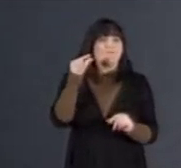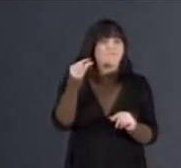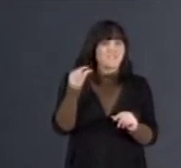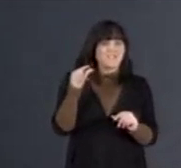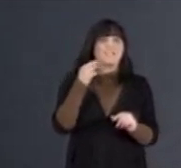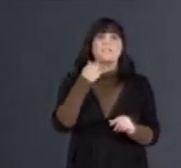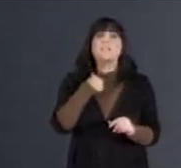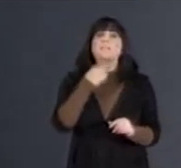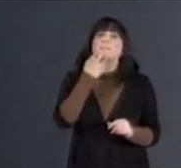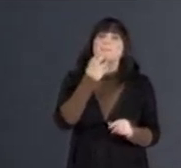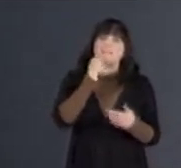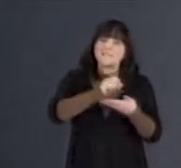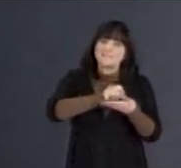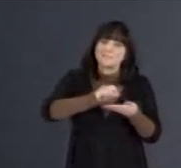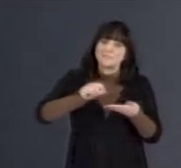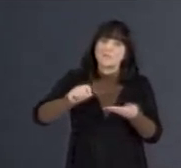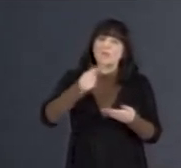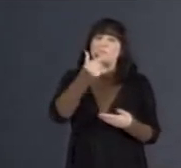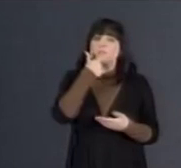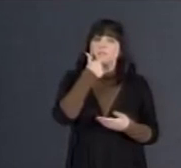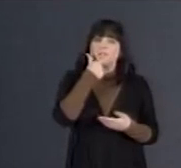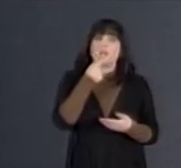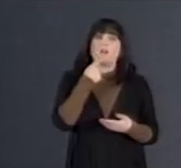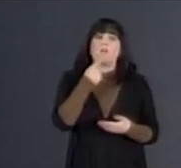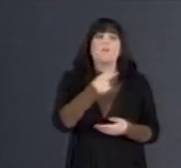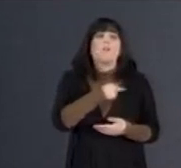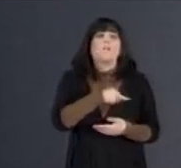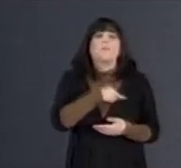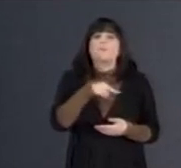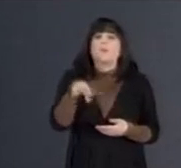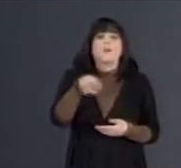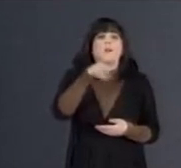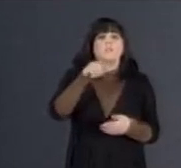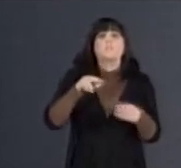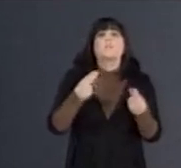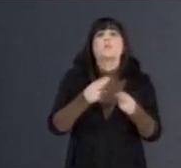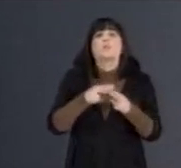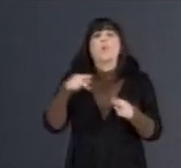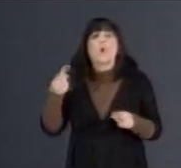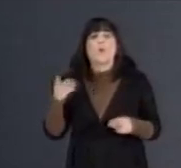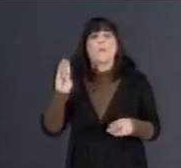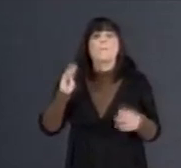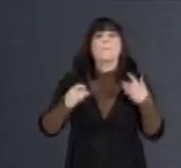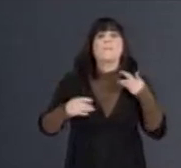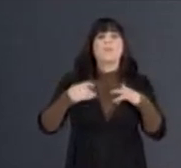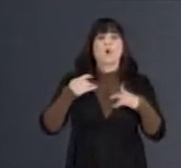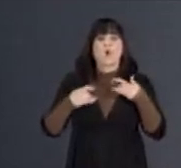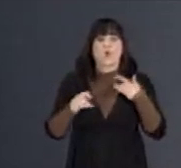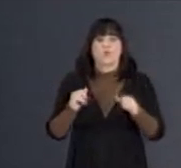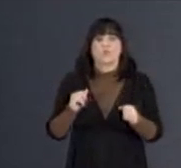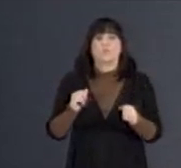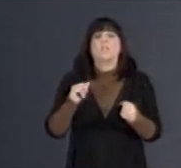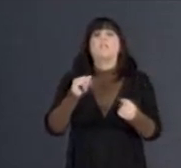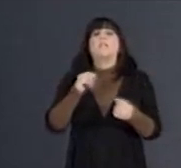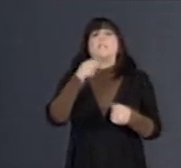kdip tħilu m'daw. Għalu li malta ħazlu sistema biologjika. Sistem illi ti fermenta